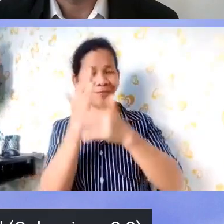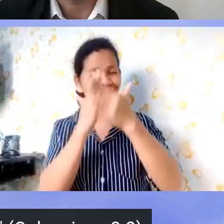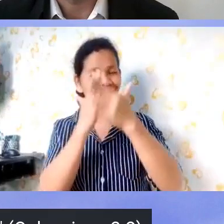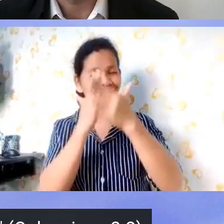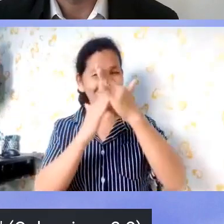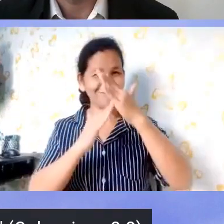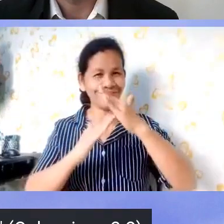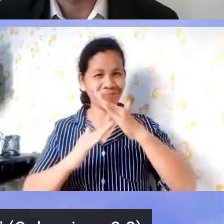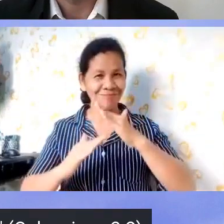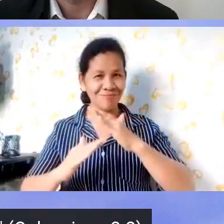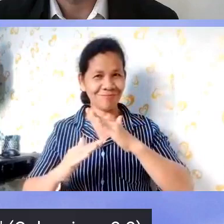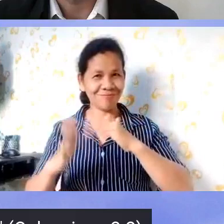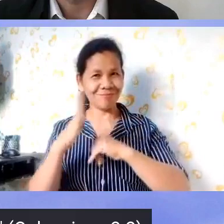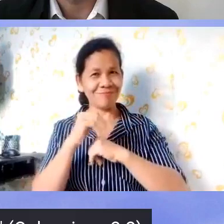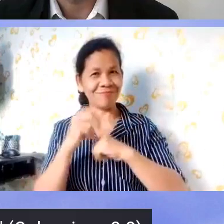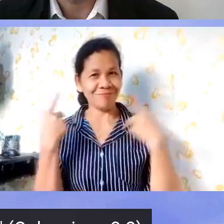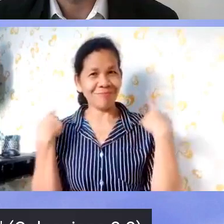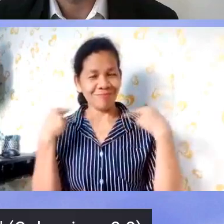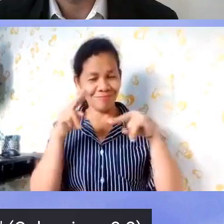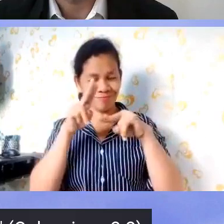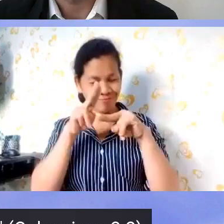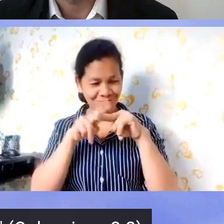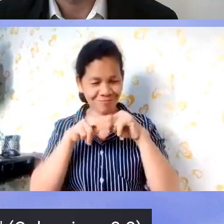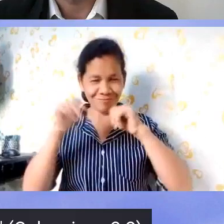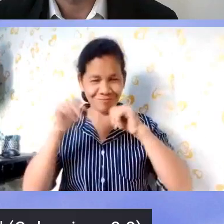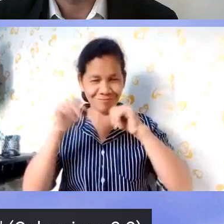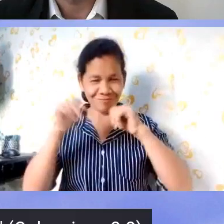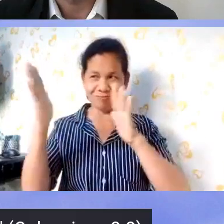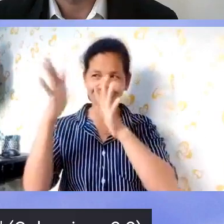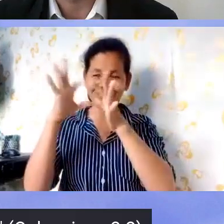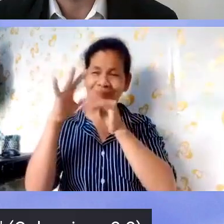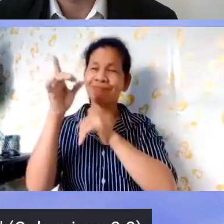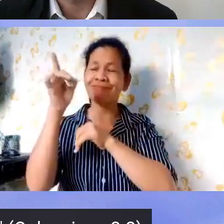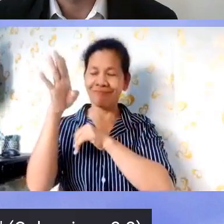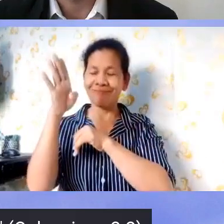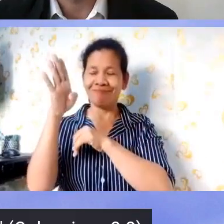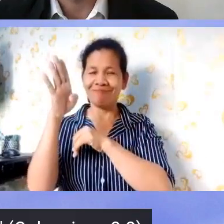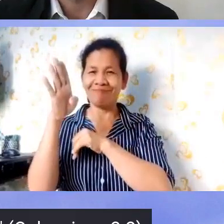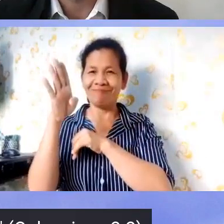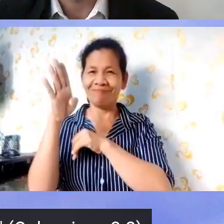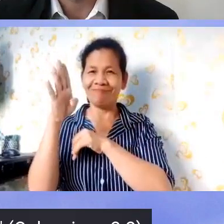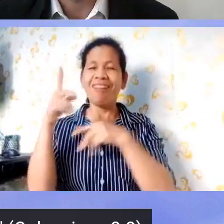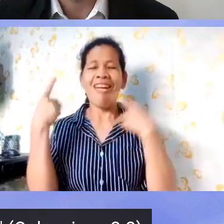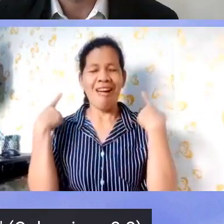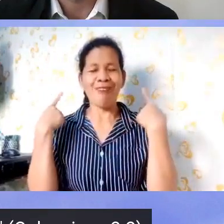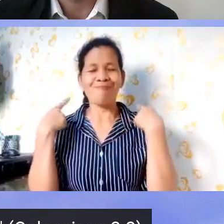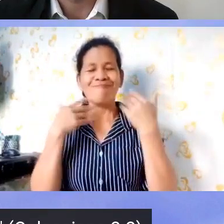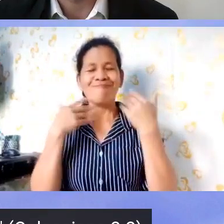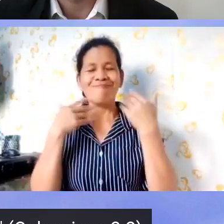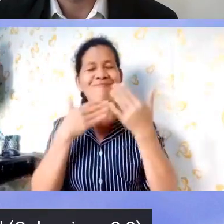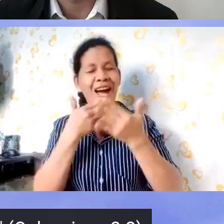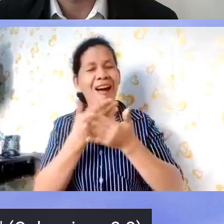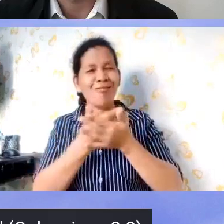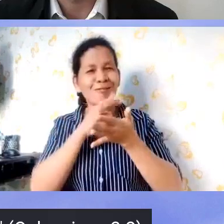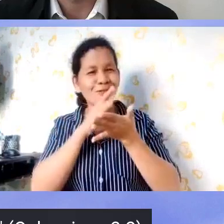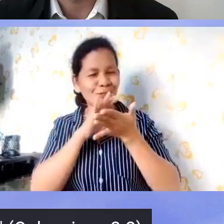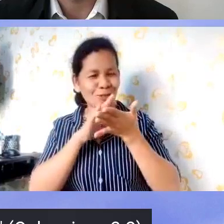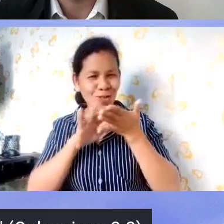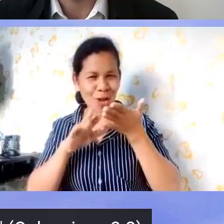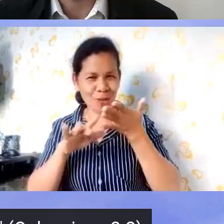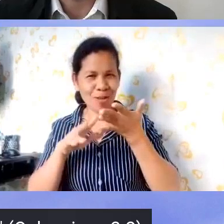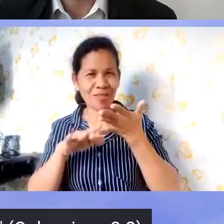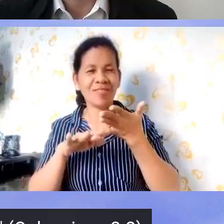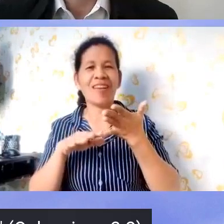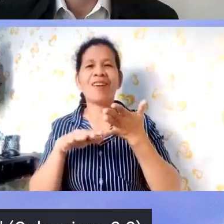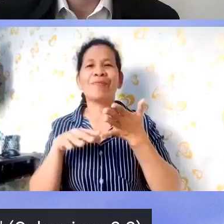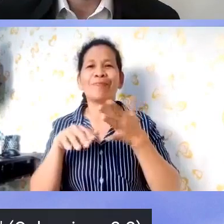na umupo muna sa paanan ni Jesus, mas stable po ang blood pressure, mas stable po ang dugo, mas stable